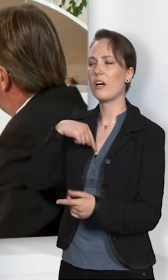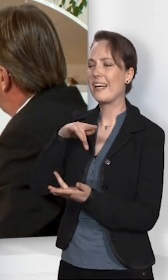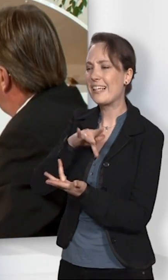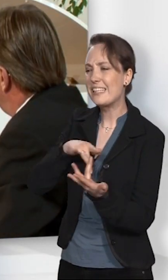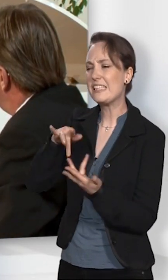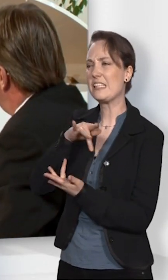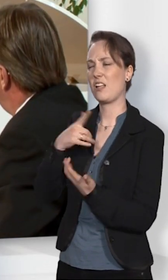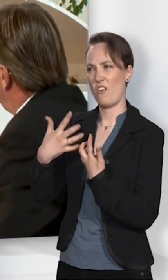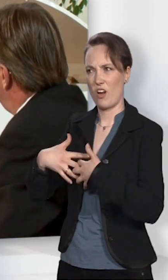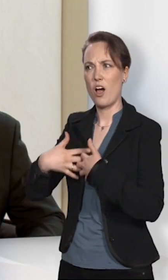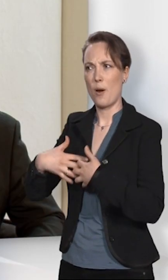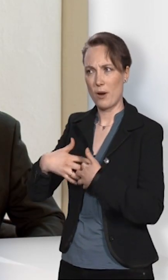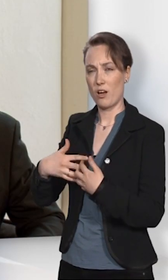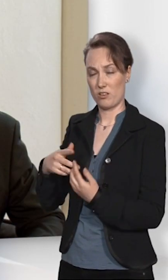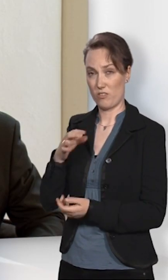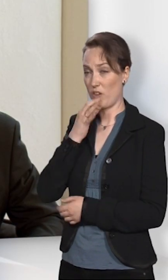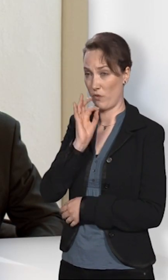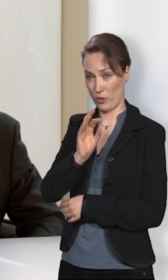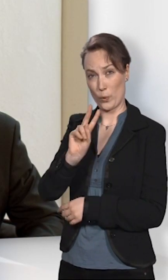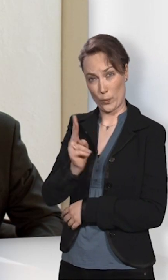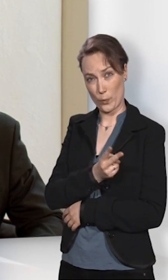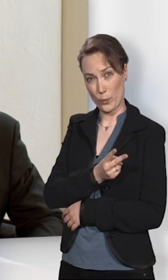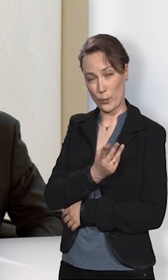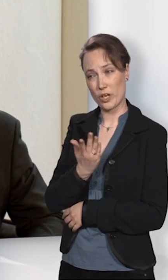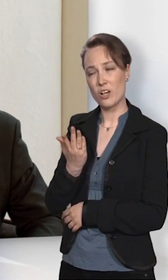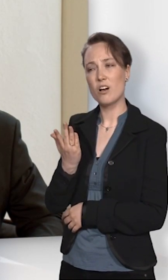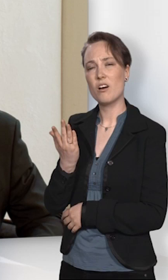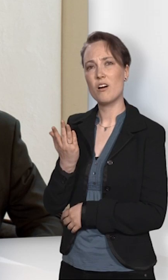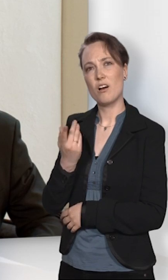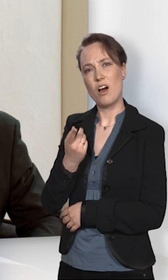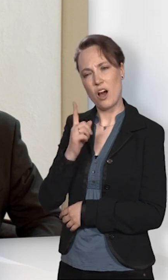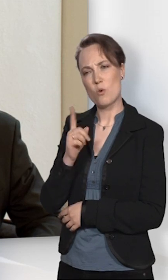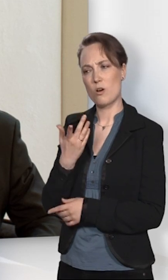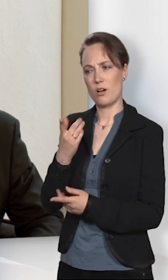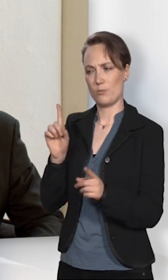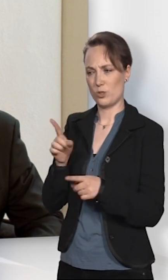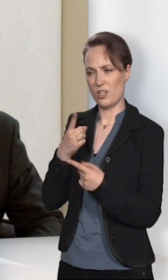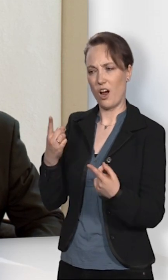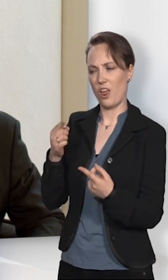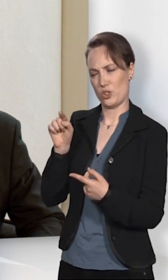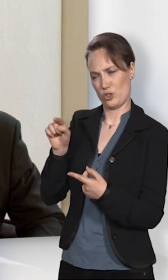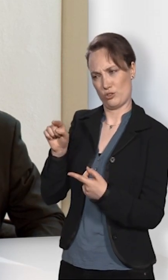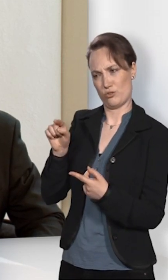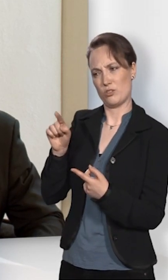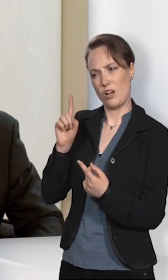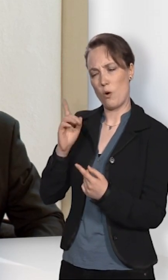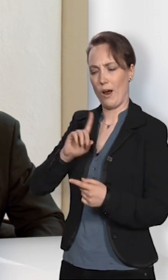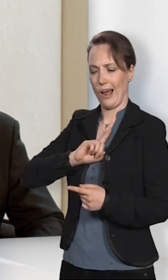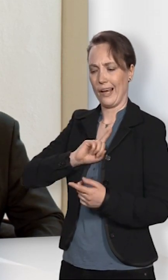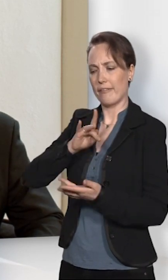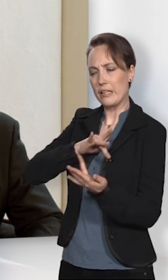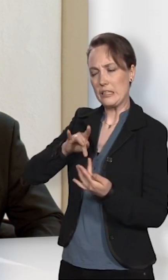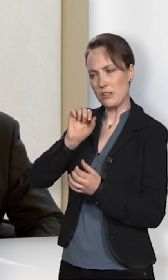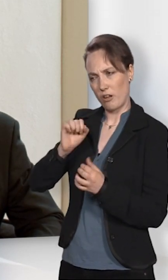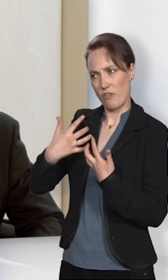verarbeitet. Geht es Ihnen genauso? Können Sie biografisch da irgendwie was mit anfangen, dass man mit solcher Musik auch eigene Krisen